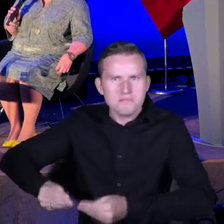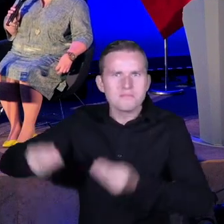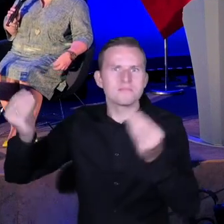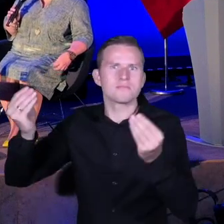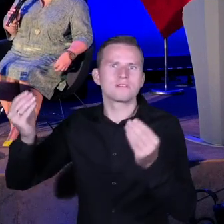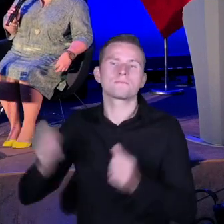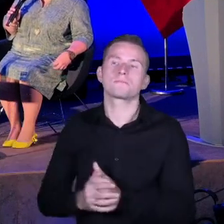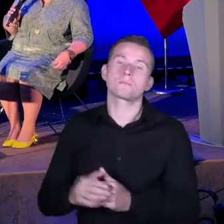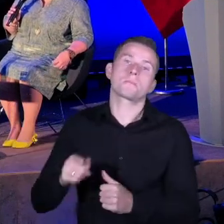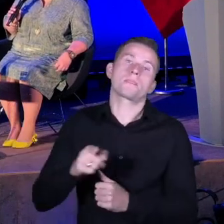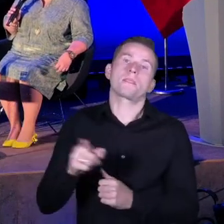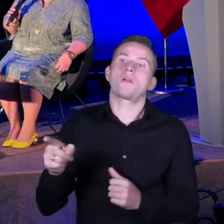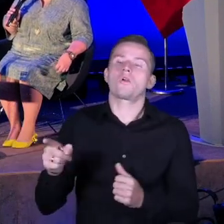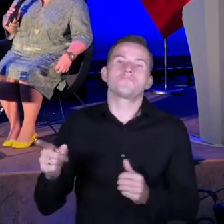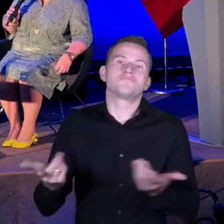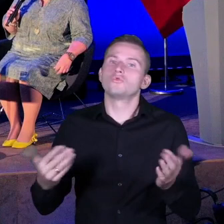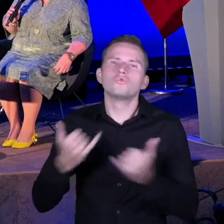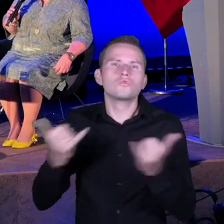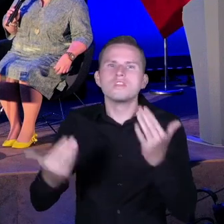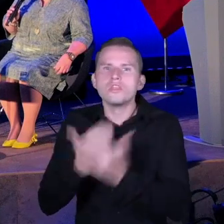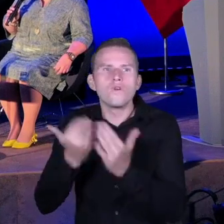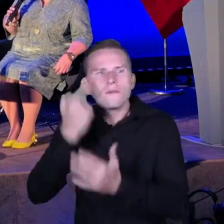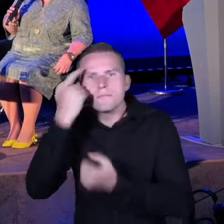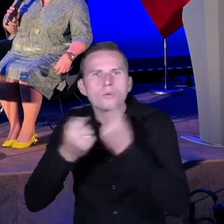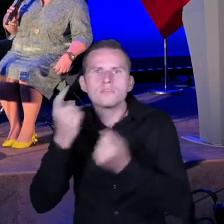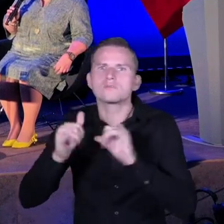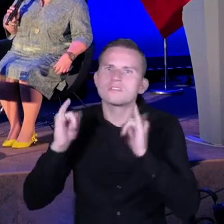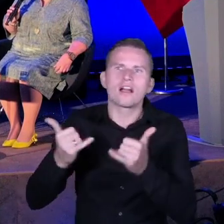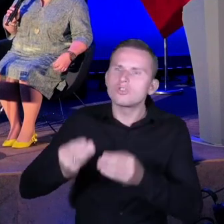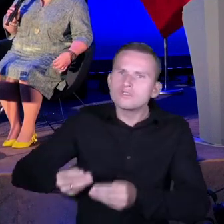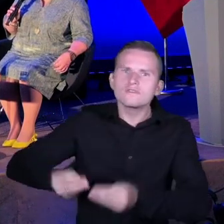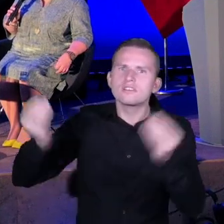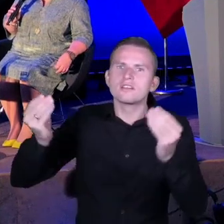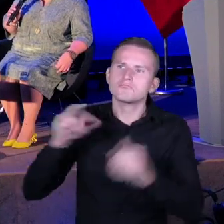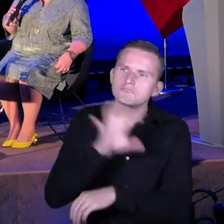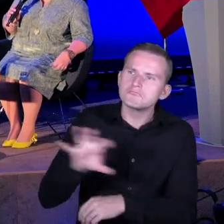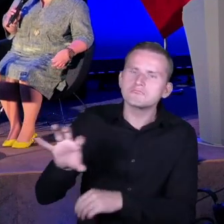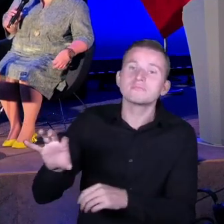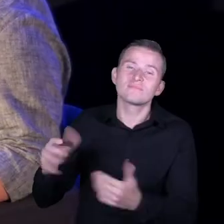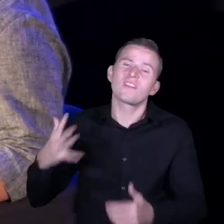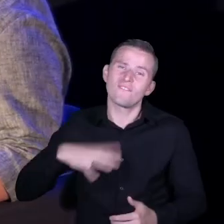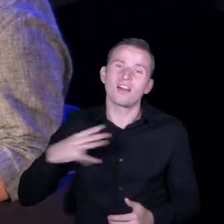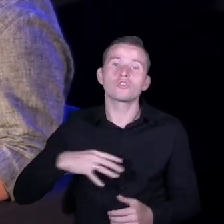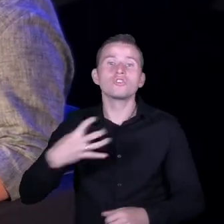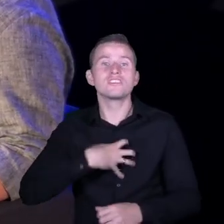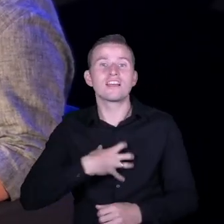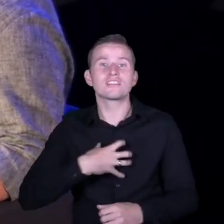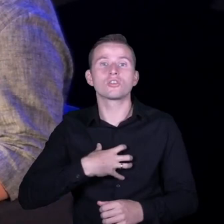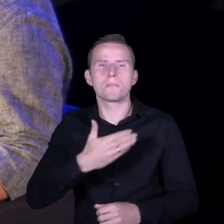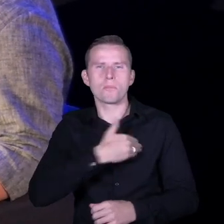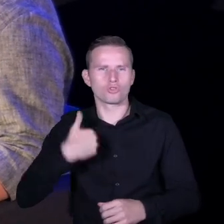i nowych rozwiązań. Warto zarówno dyrektorom polskich szkół, jak i nauczycielom